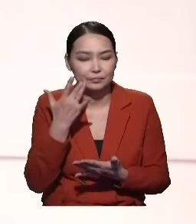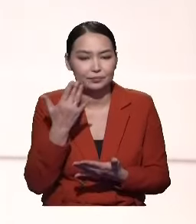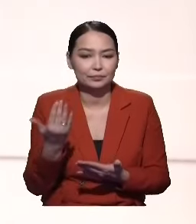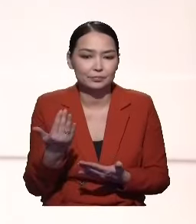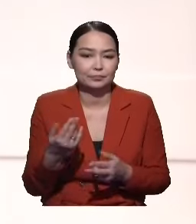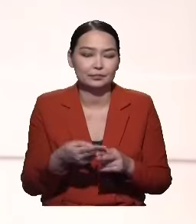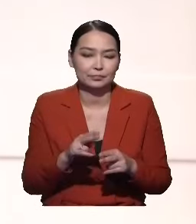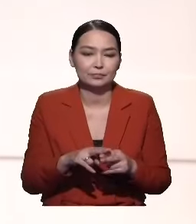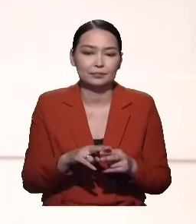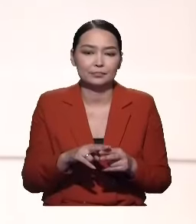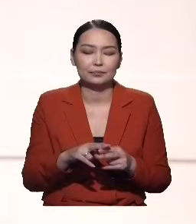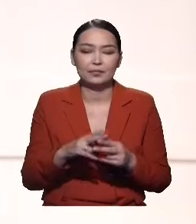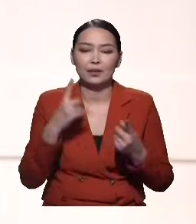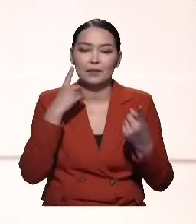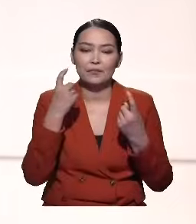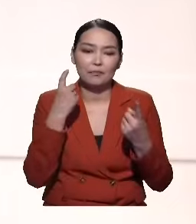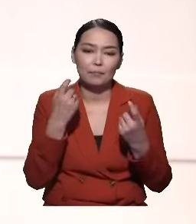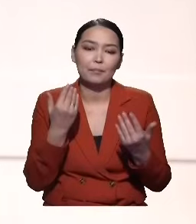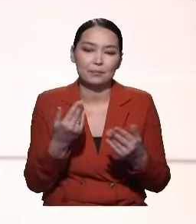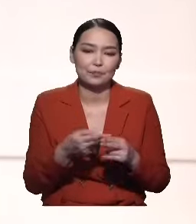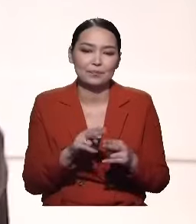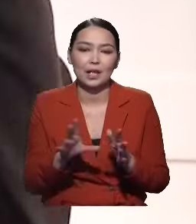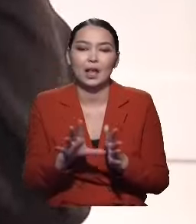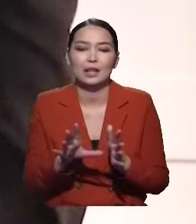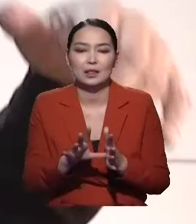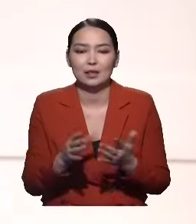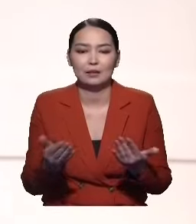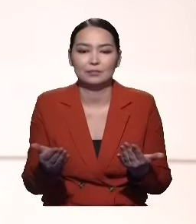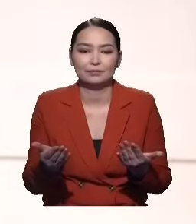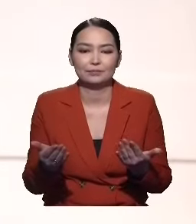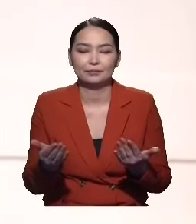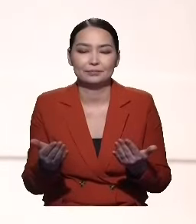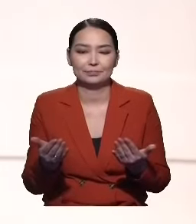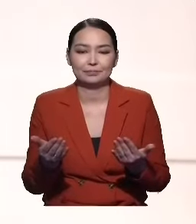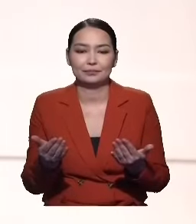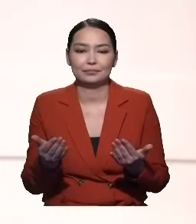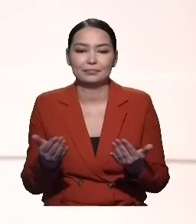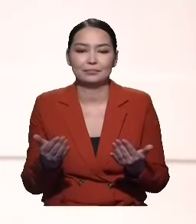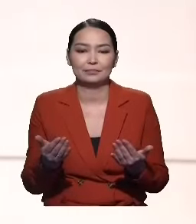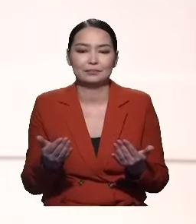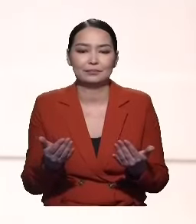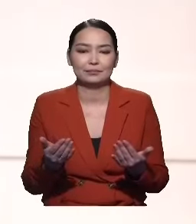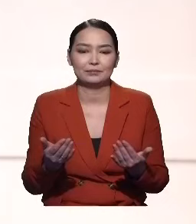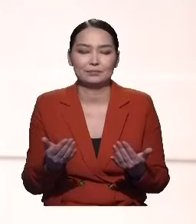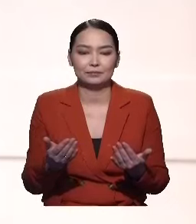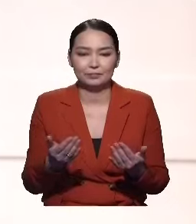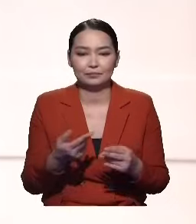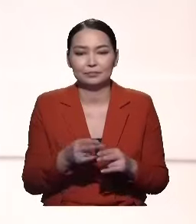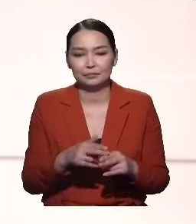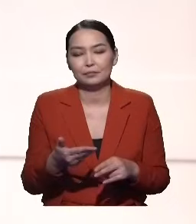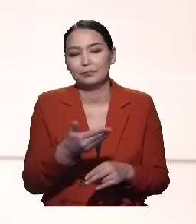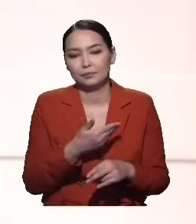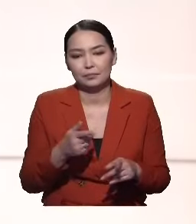обмен информацией, обмен энергиями даже на каком-то таком уровне. И мы